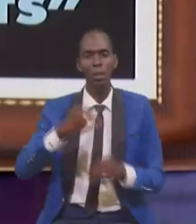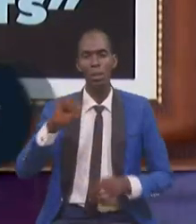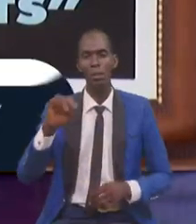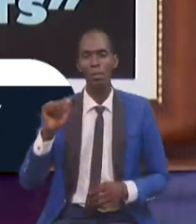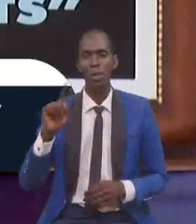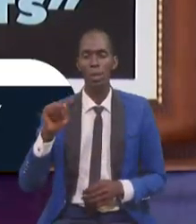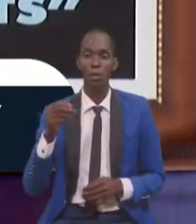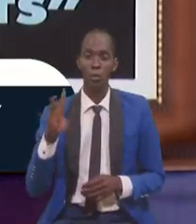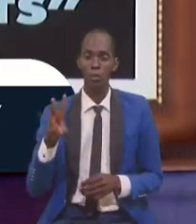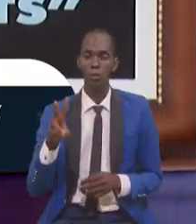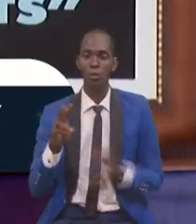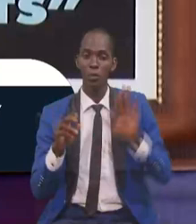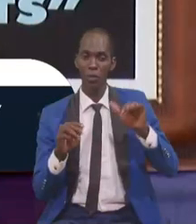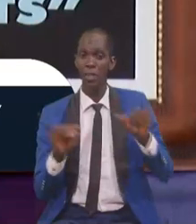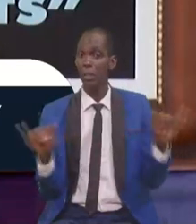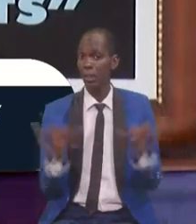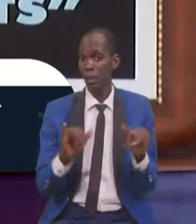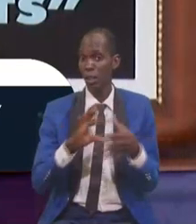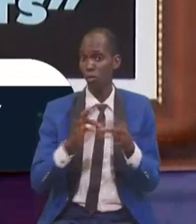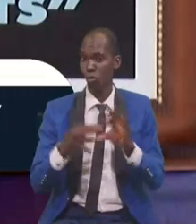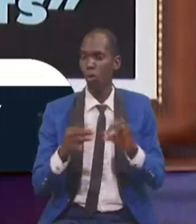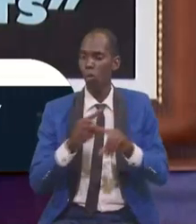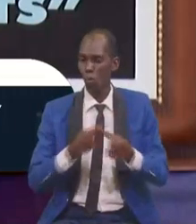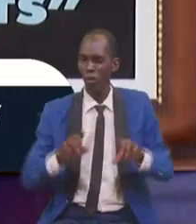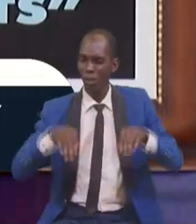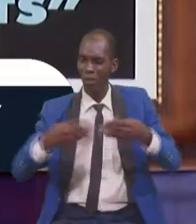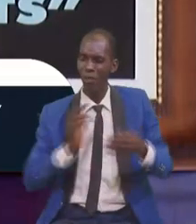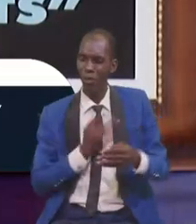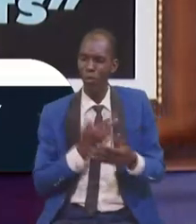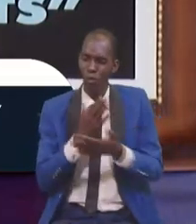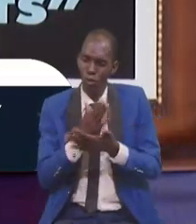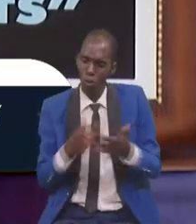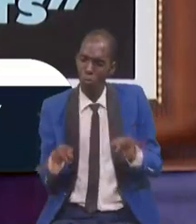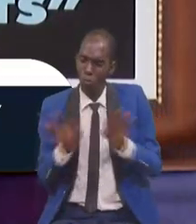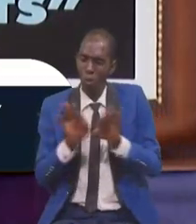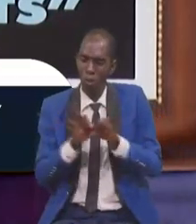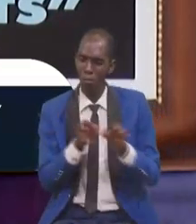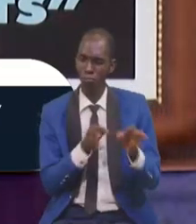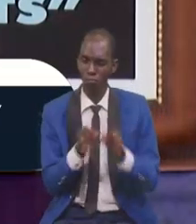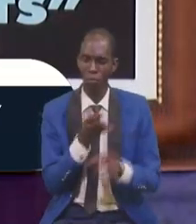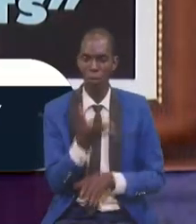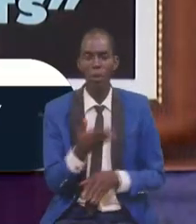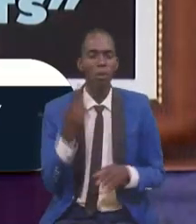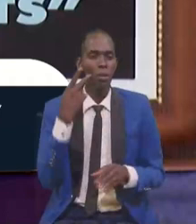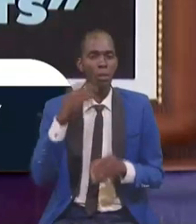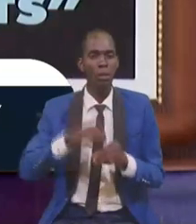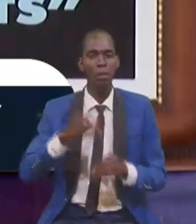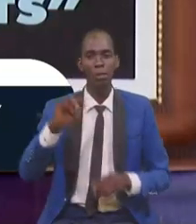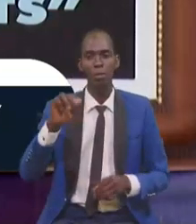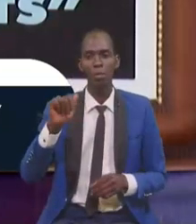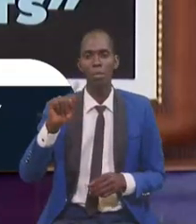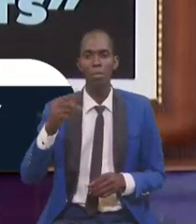Toujours Matthieu 15, revenons à Matthieu 15. La même histoire, mais avec quelques détails ici. Matthieu